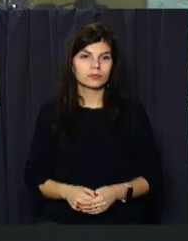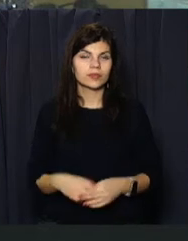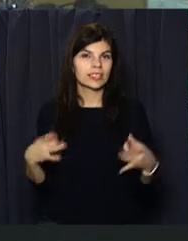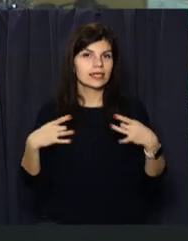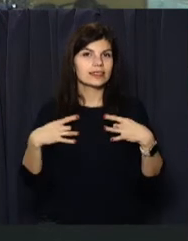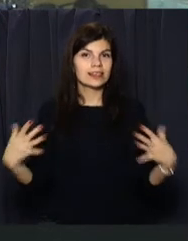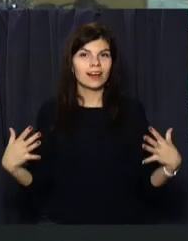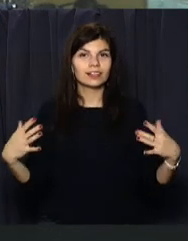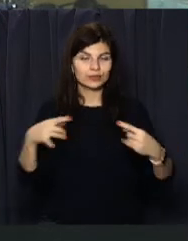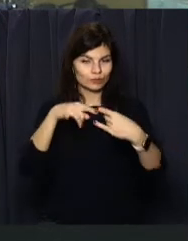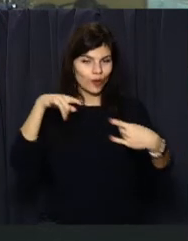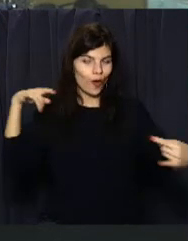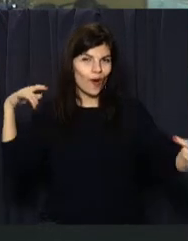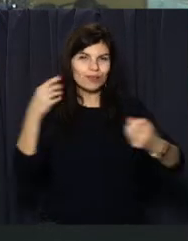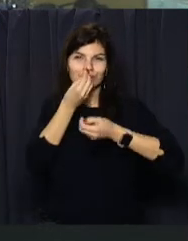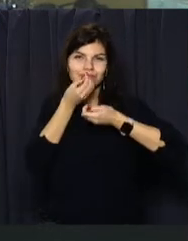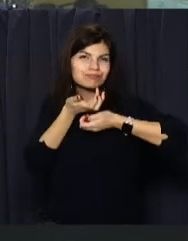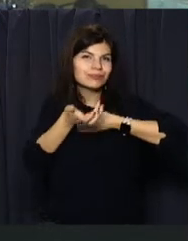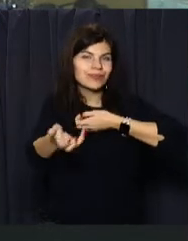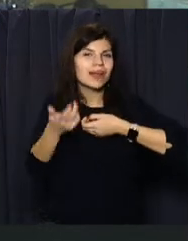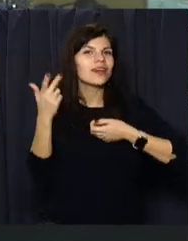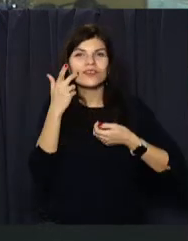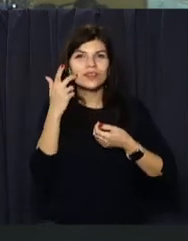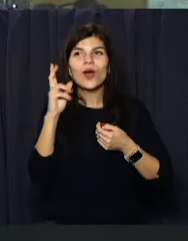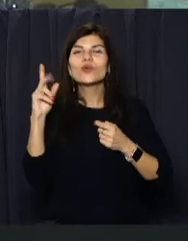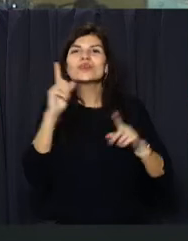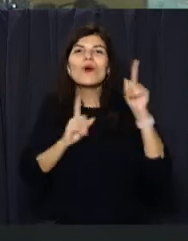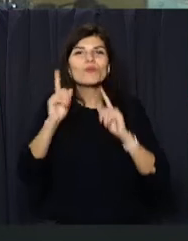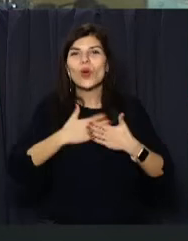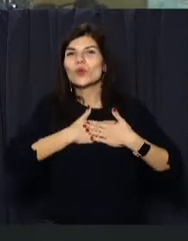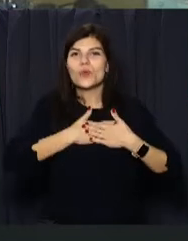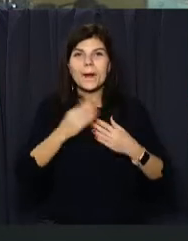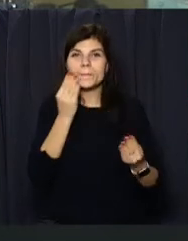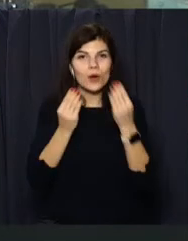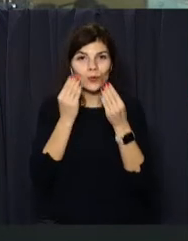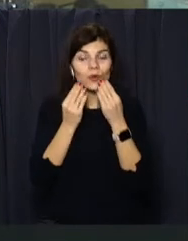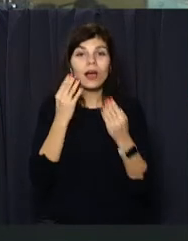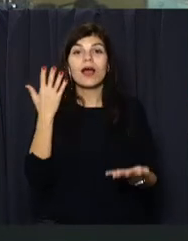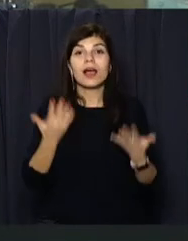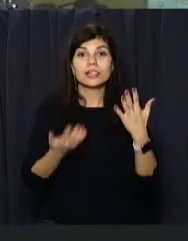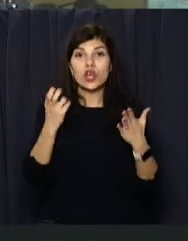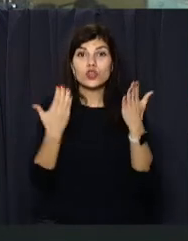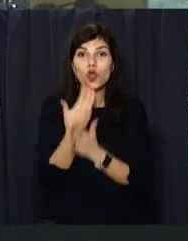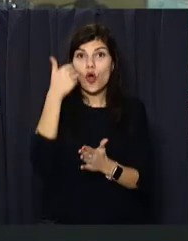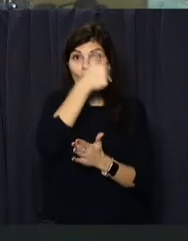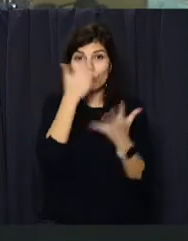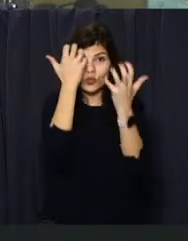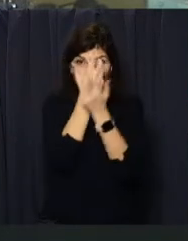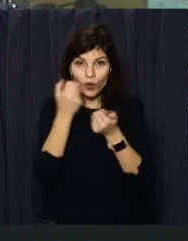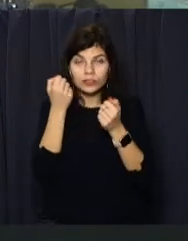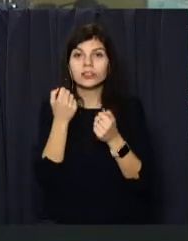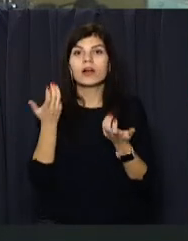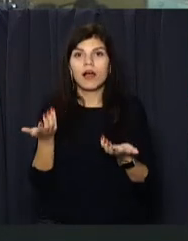Святкове засілля – це завжди випробування для любителів смачненько поїсти. А якщо йдеться про новорічну ніч, то